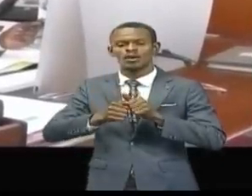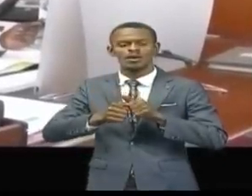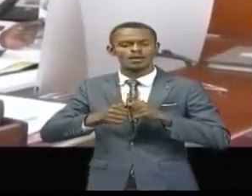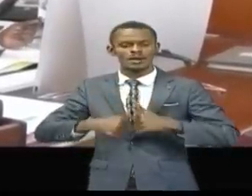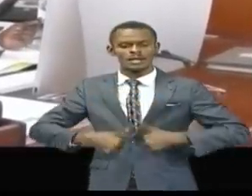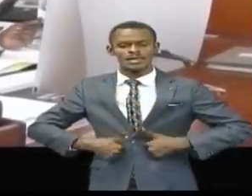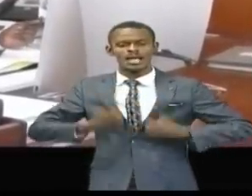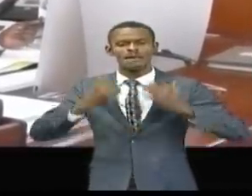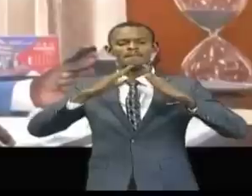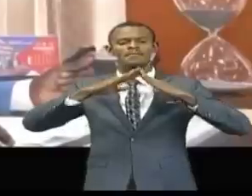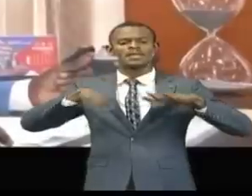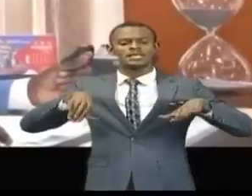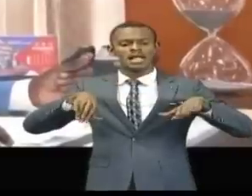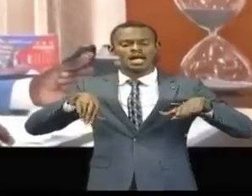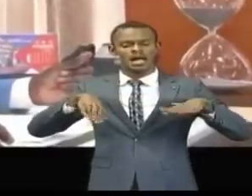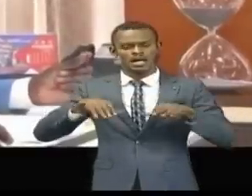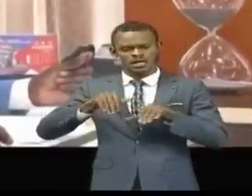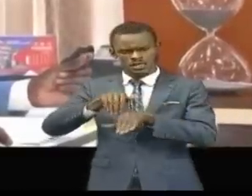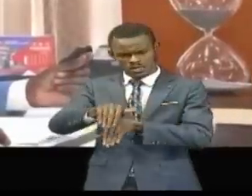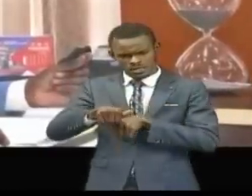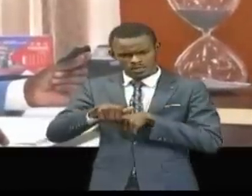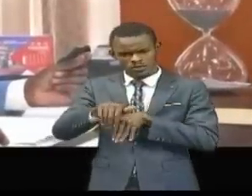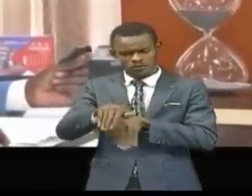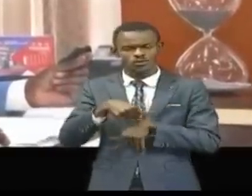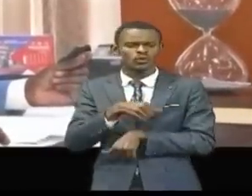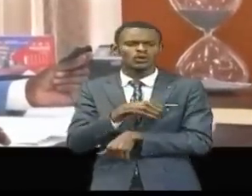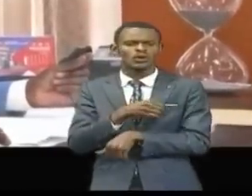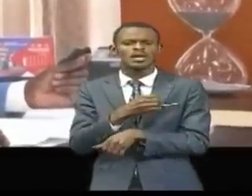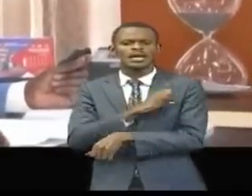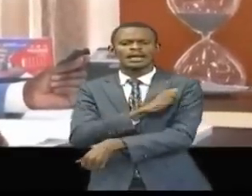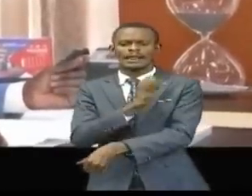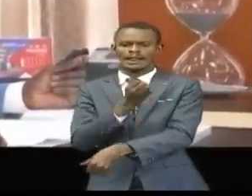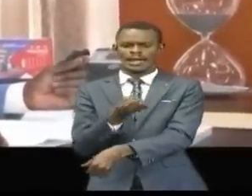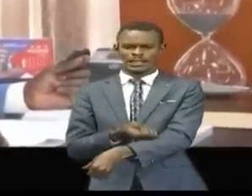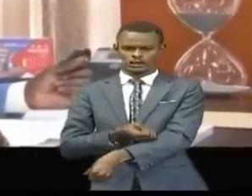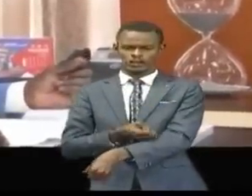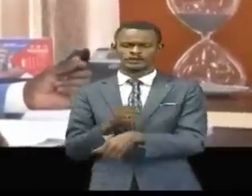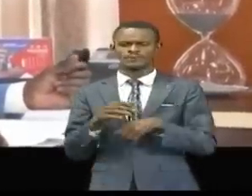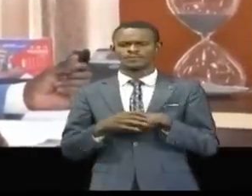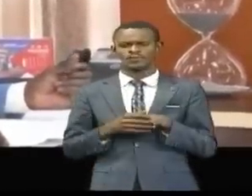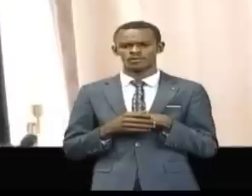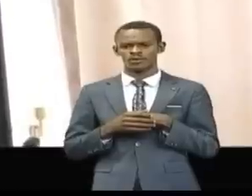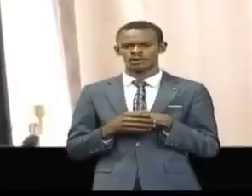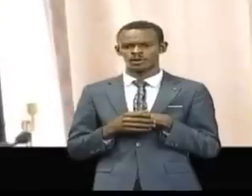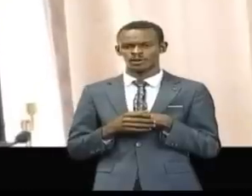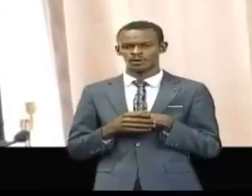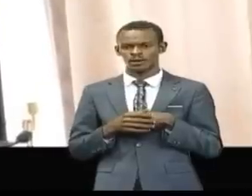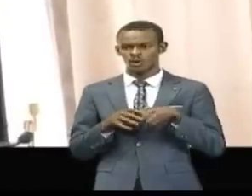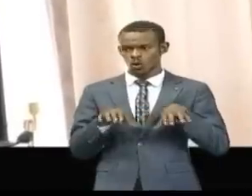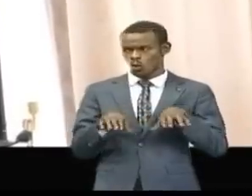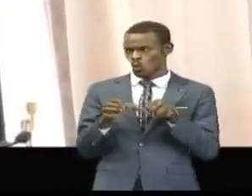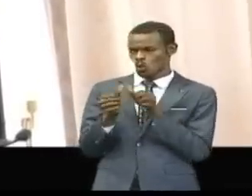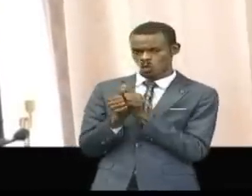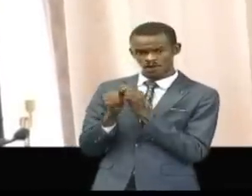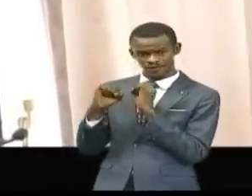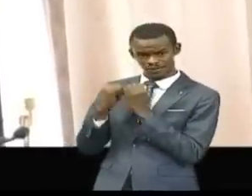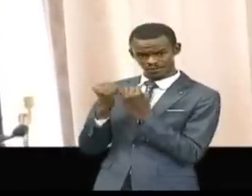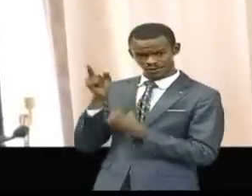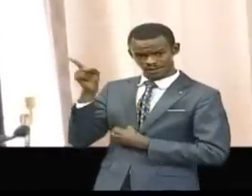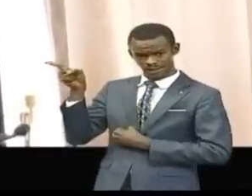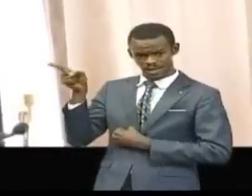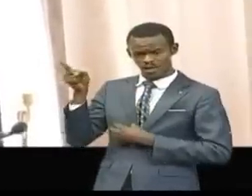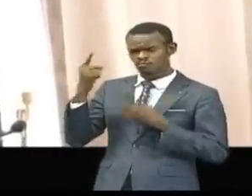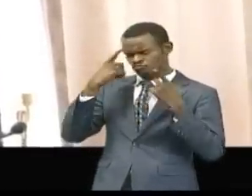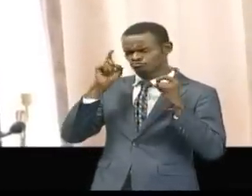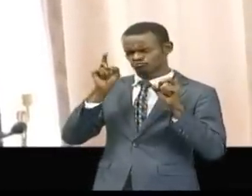l'agriculture et de l'énergie. Les deux parties ont convenu d'organiser conjointement à la